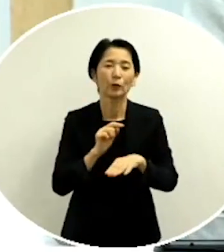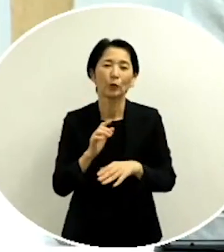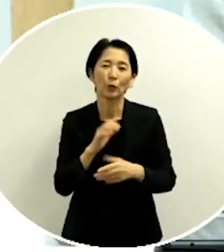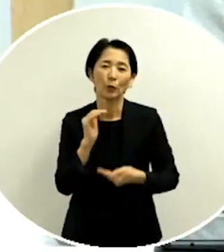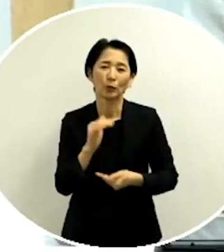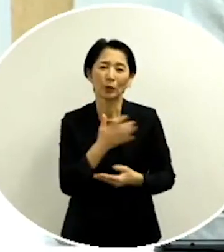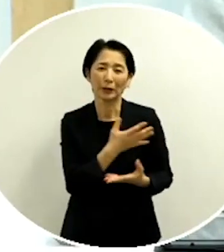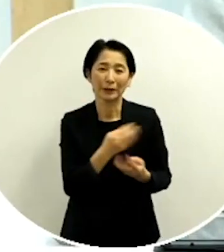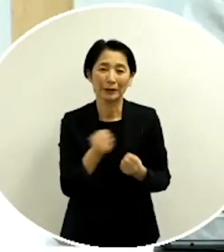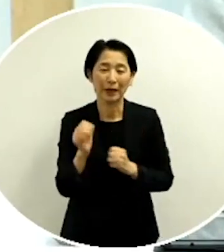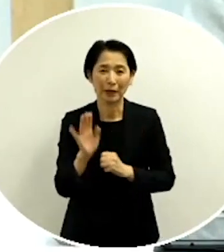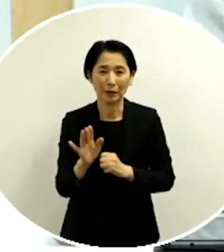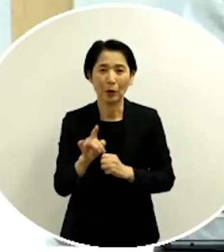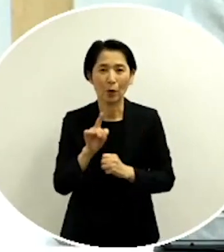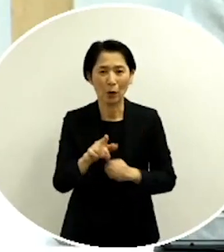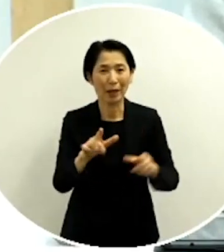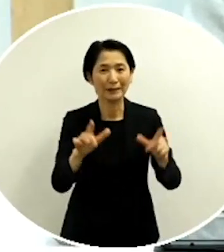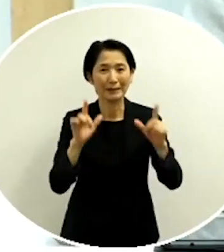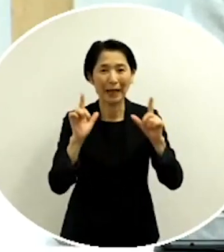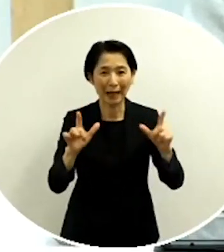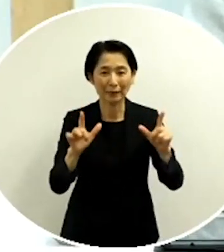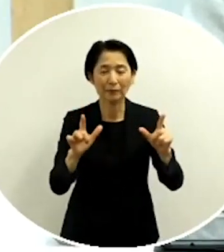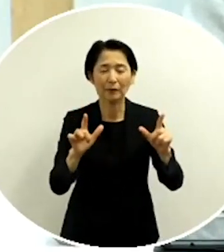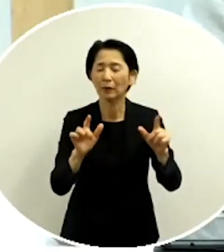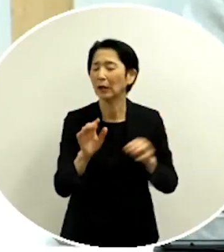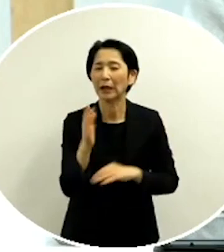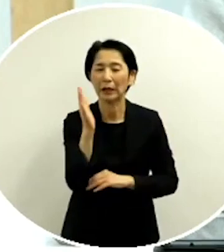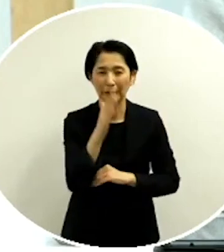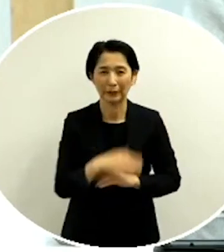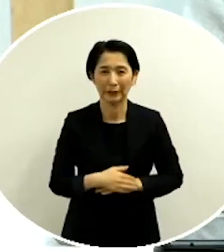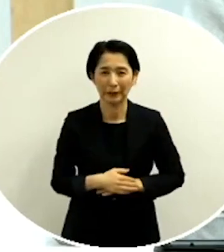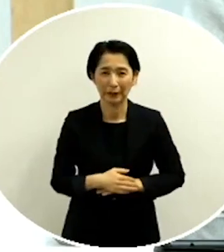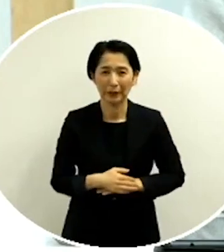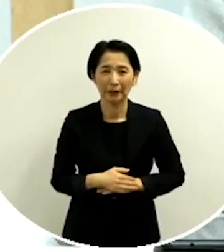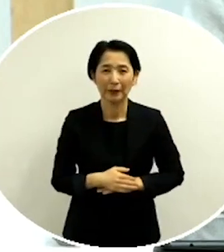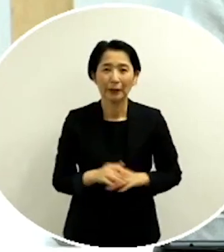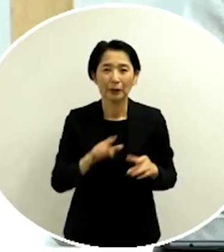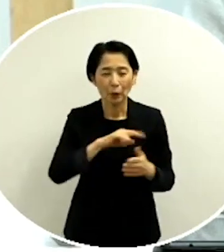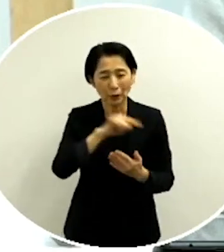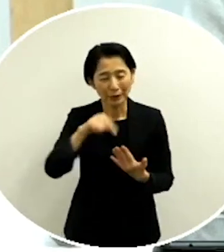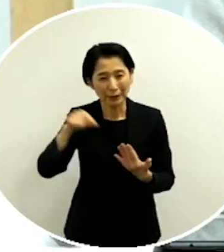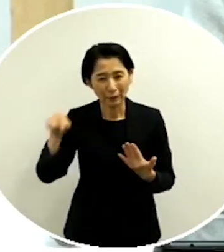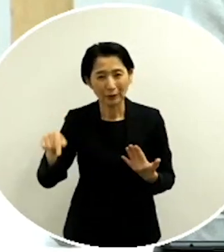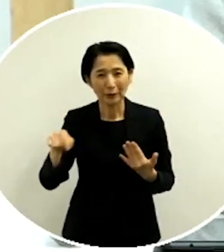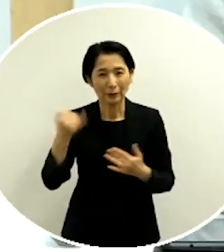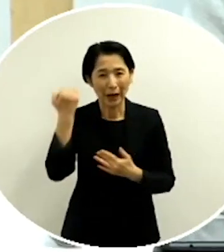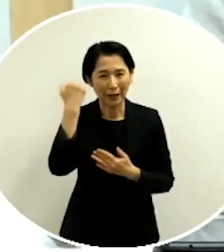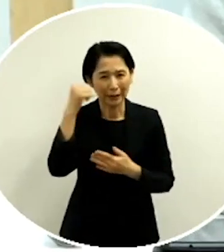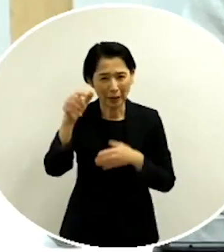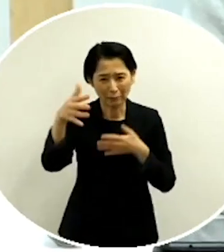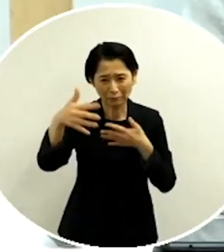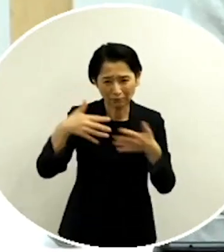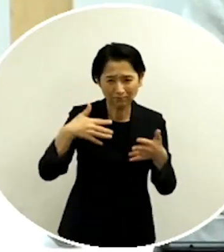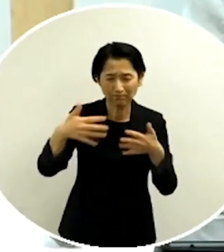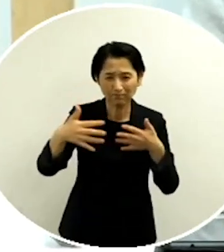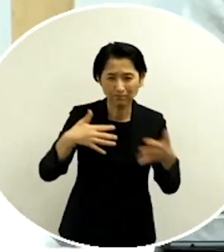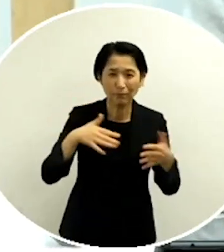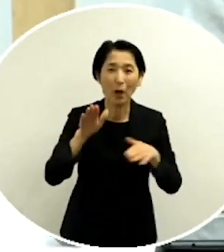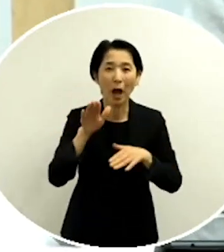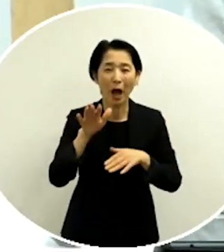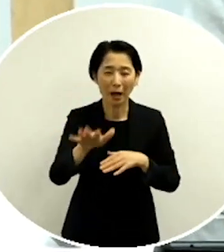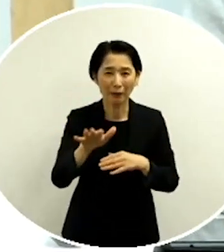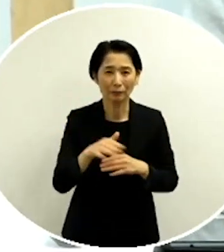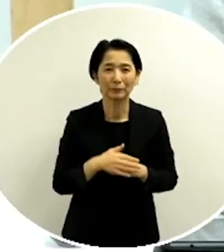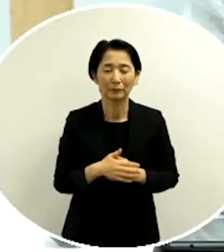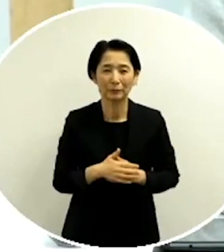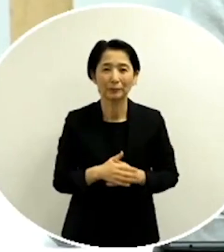ますこれが正解だっていう答えがなかながないなかであの時時はあの意見のすれ違いも生じるかもしれない